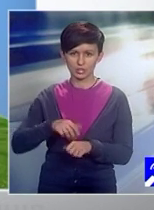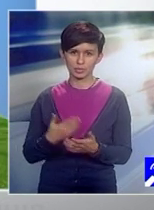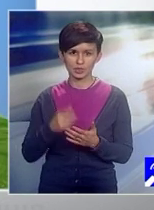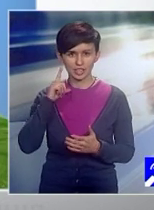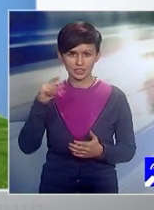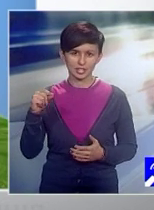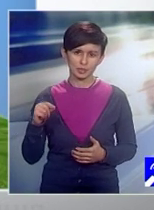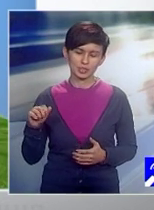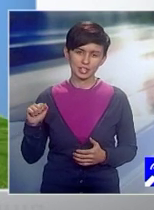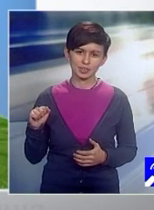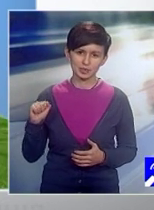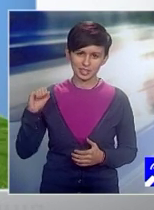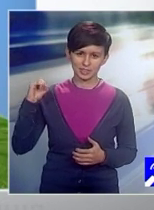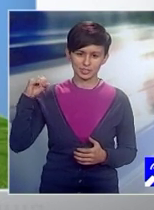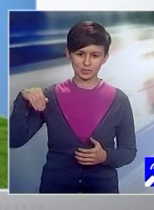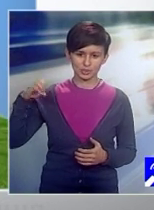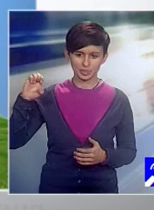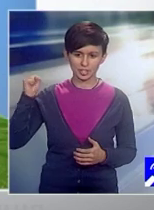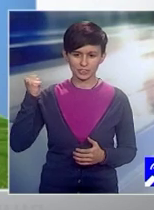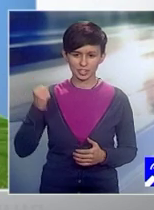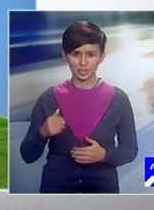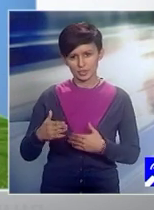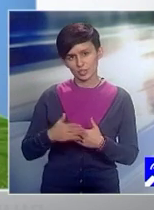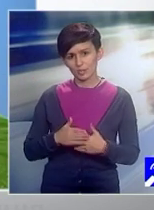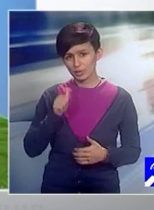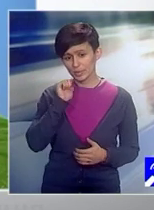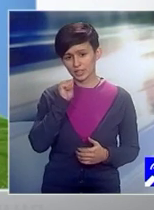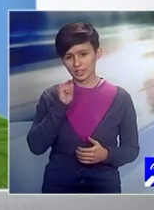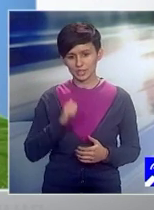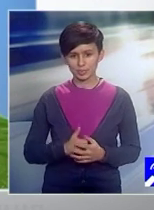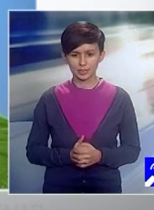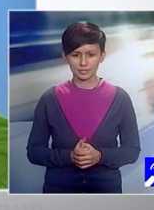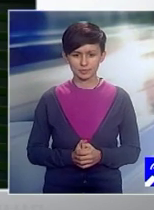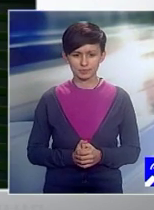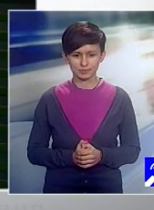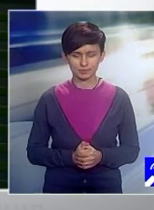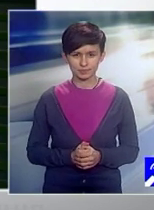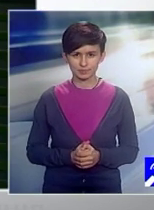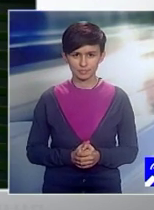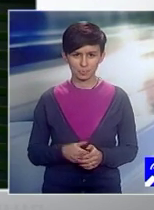pe cea mai apropiată apă sau curs de apă. Așa cum se trezesc.